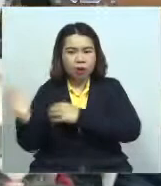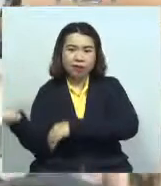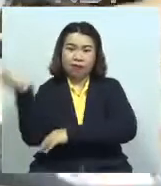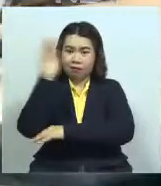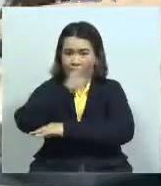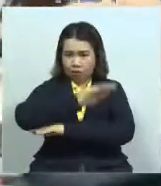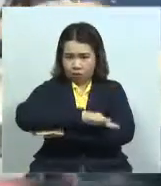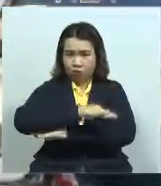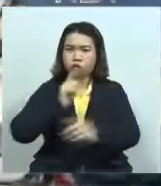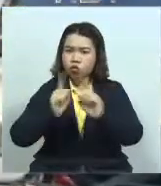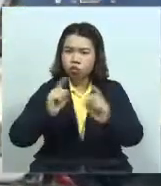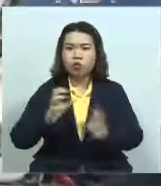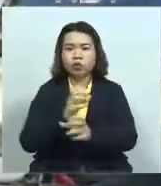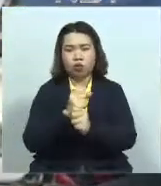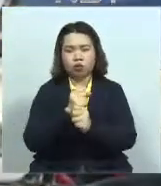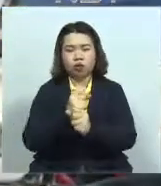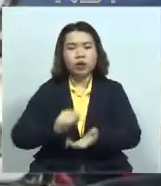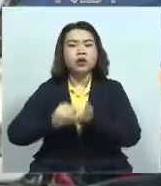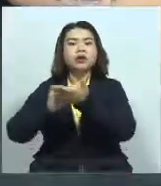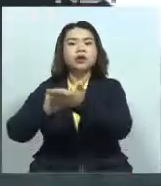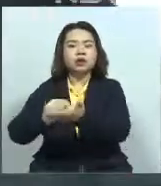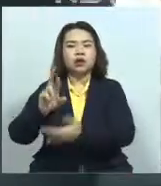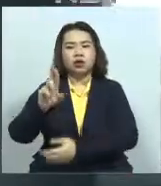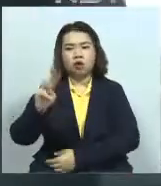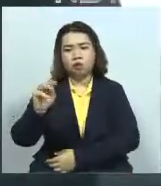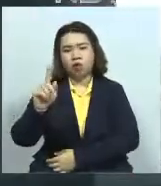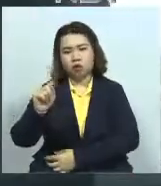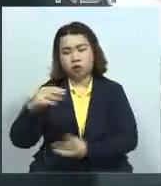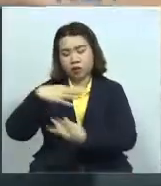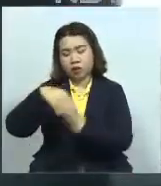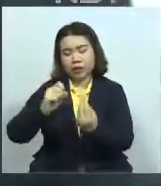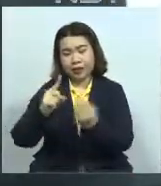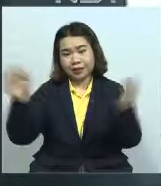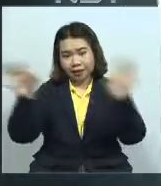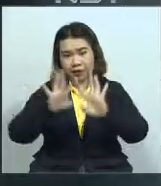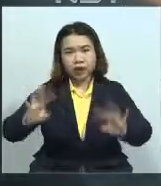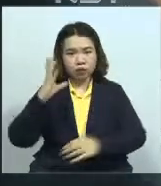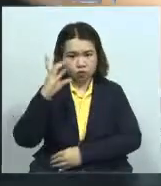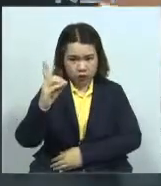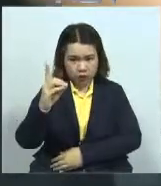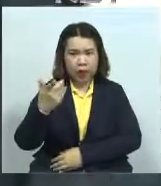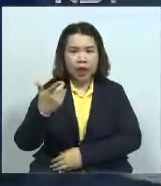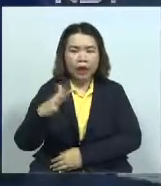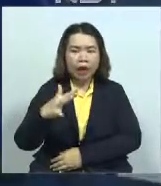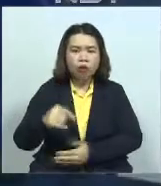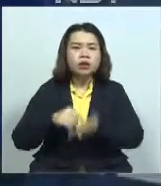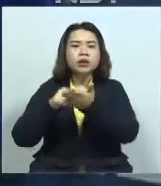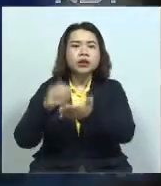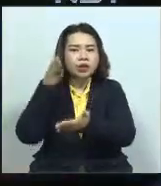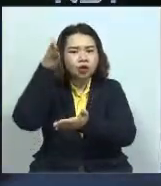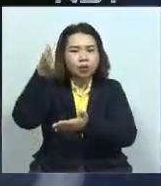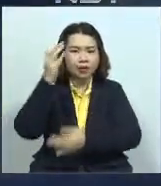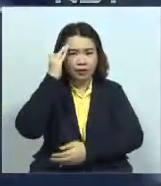เพื่อที่จะหาข้อสรุปเสนอต่อที่ประชุมรัฐมนตรีเศรษฐกิจอาเซียนในวันพรุ่งนี้ก่อนเสนอให้การประชุมผู้นำอาเซียนรับทราบกันต่อไป